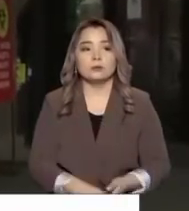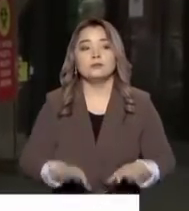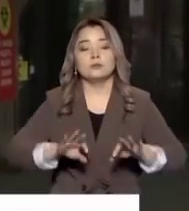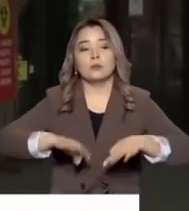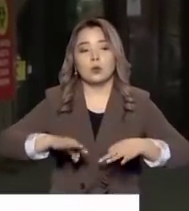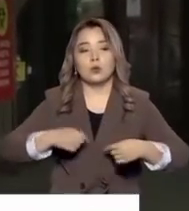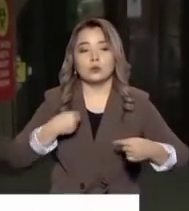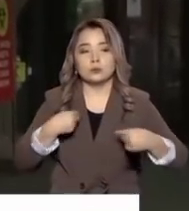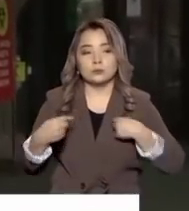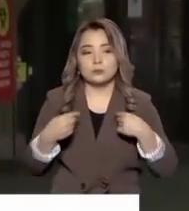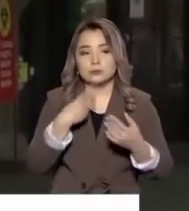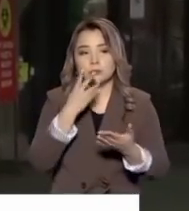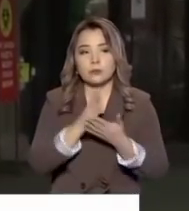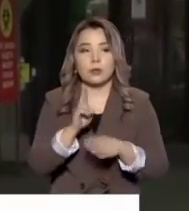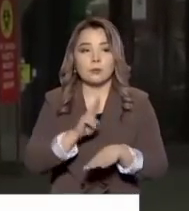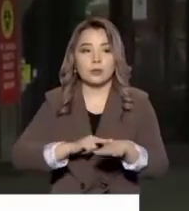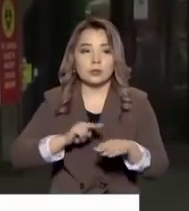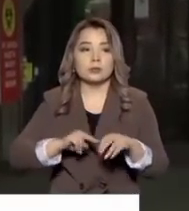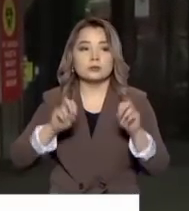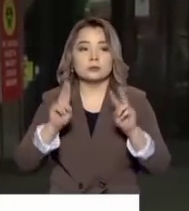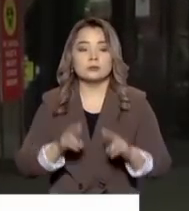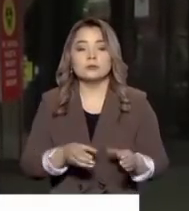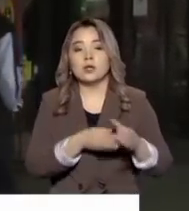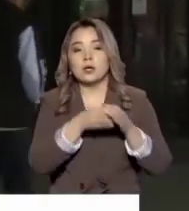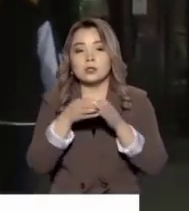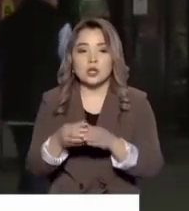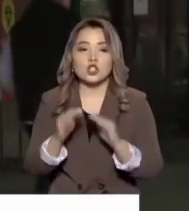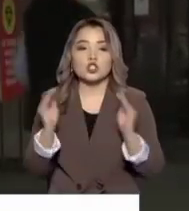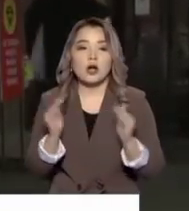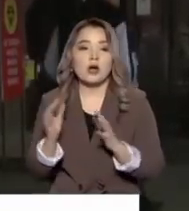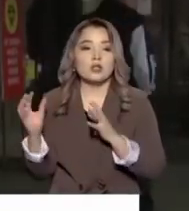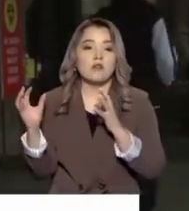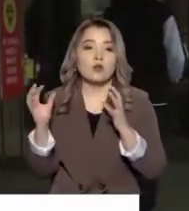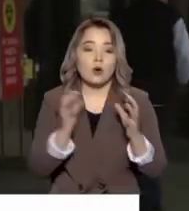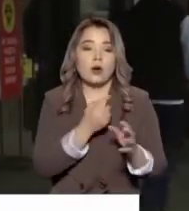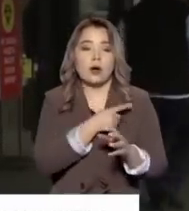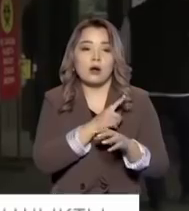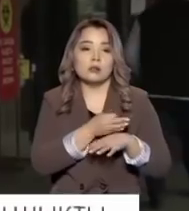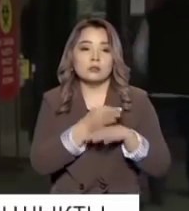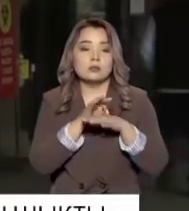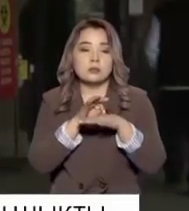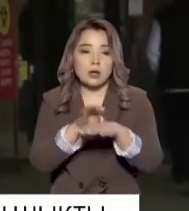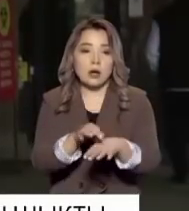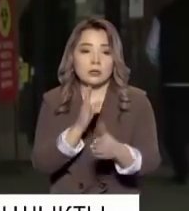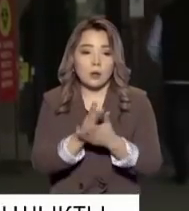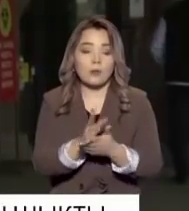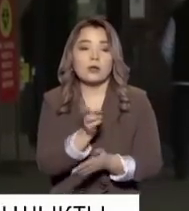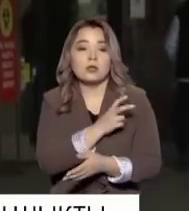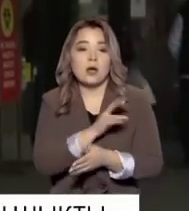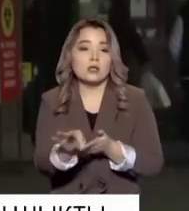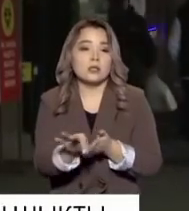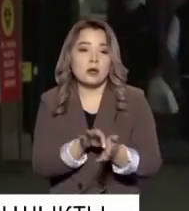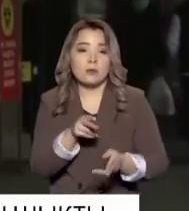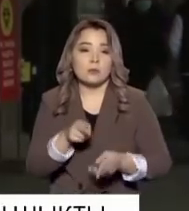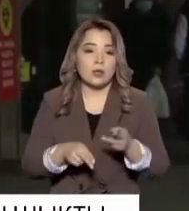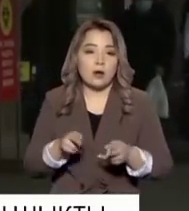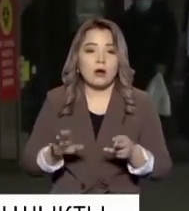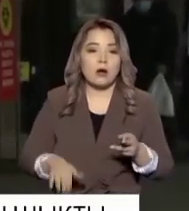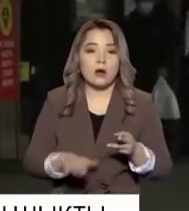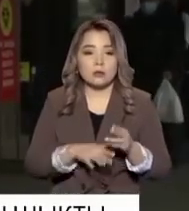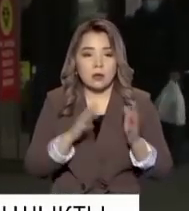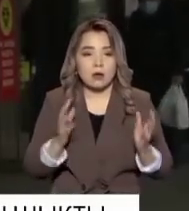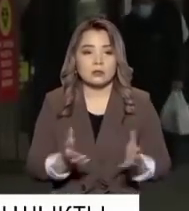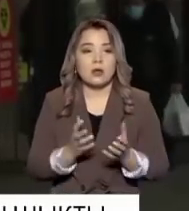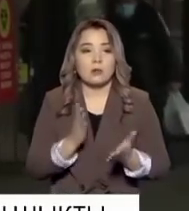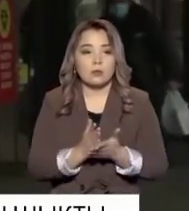Көлікте қиналып жатқанымда полицияның арнайы жасағы келіп шағын автобуспен ауруханаға келді. Ал дәрігерлер жедел қимылдап аяғымды сақтап